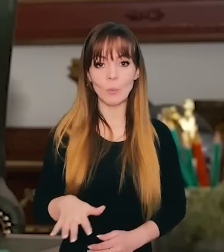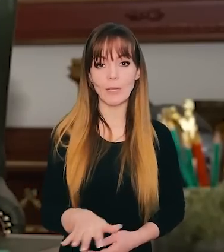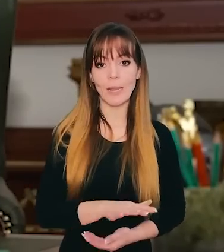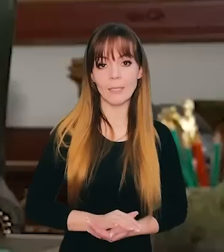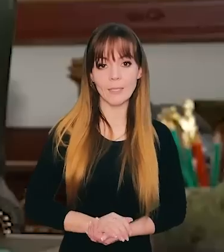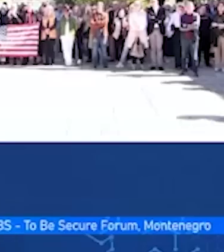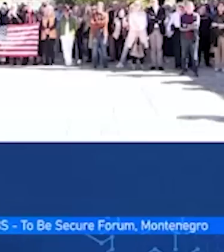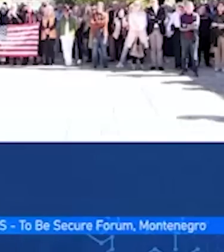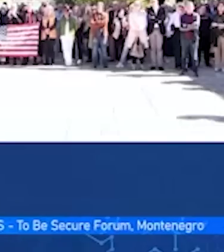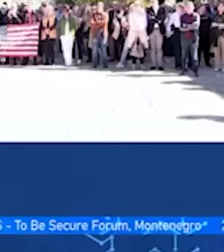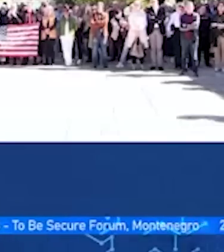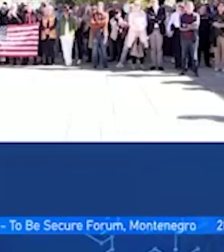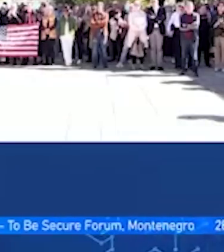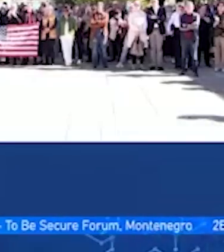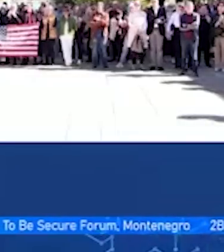Україні